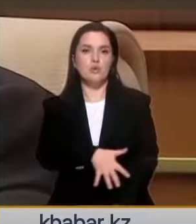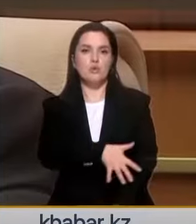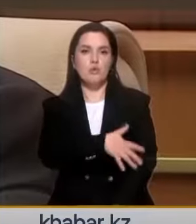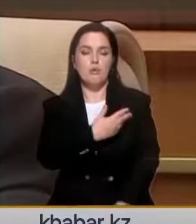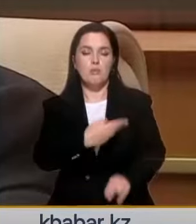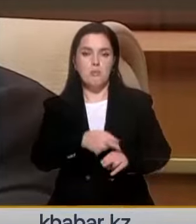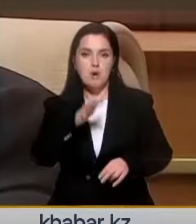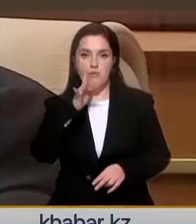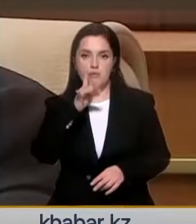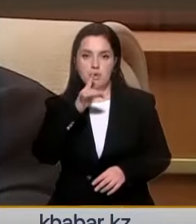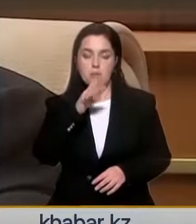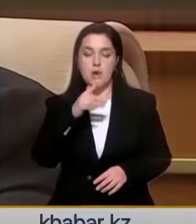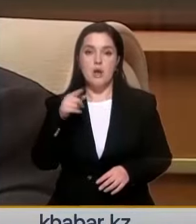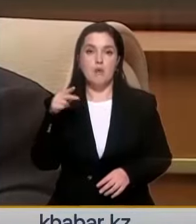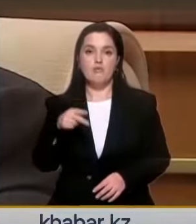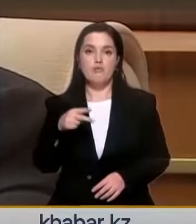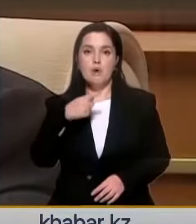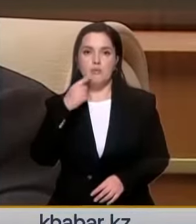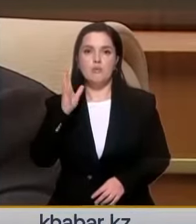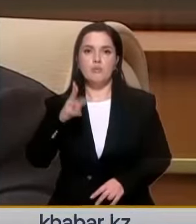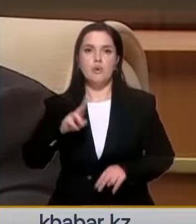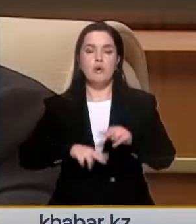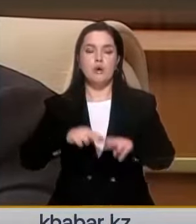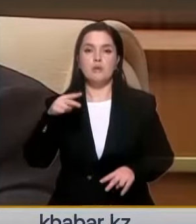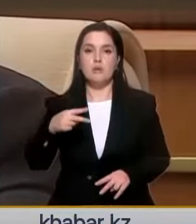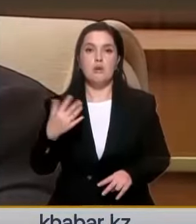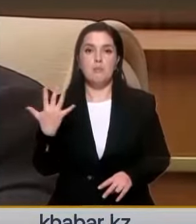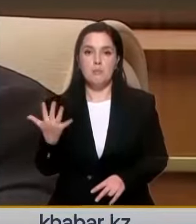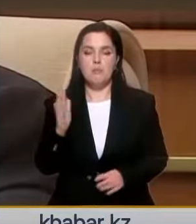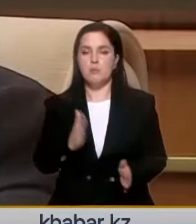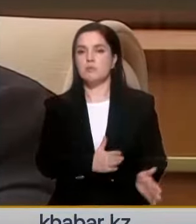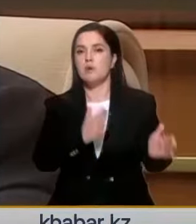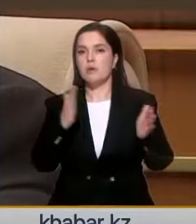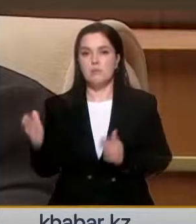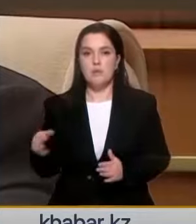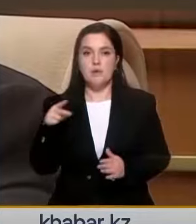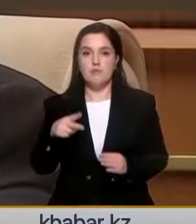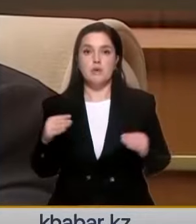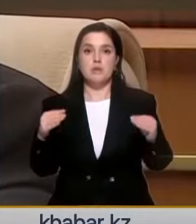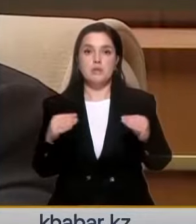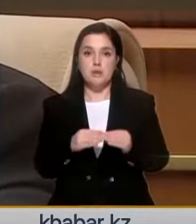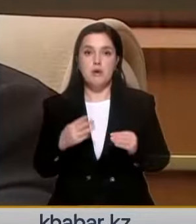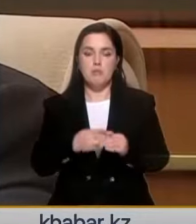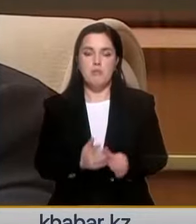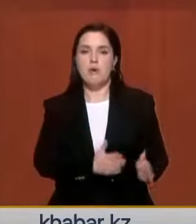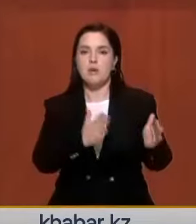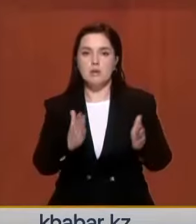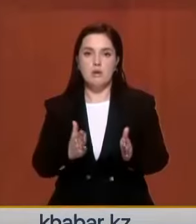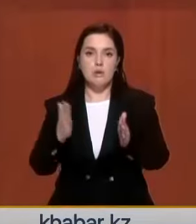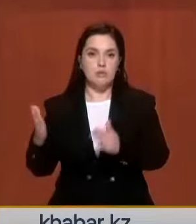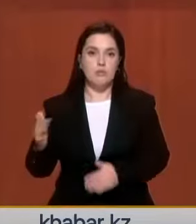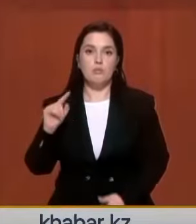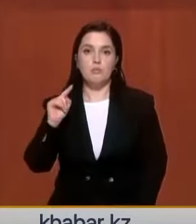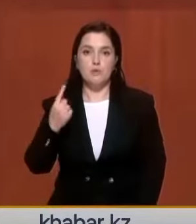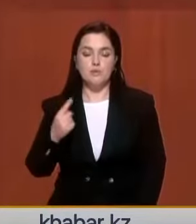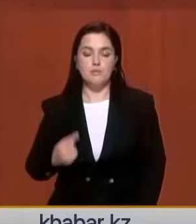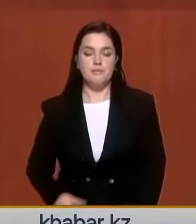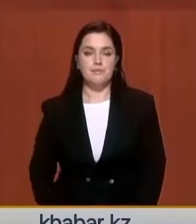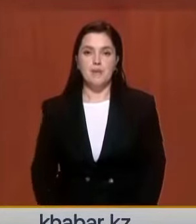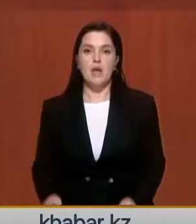завода в 2000 говорили построим в 2005 году потом в 2010 году и получается Всё откладываем по чет